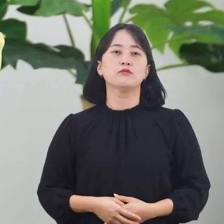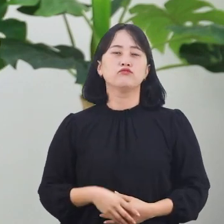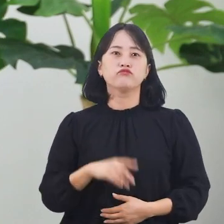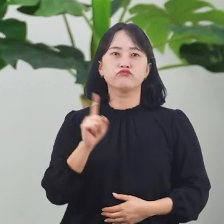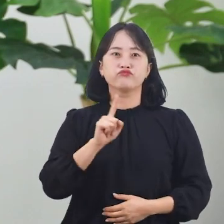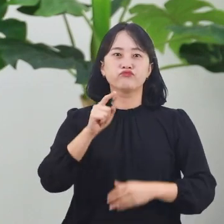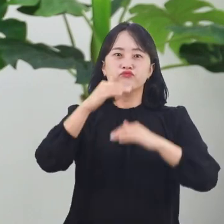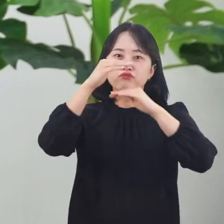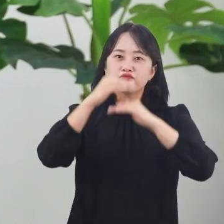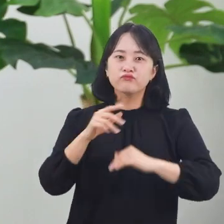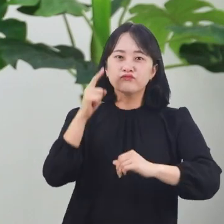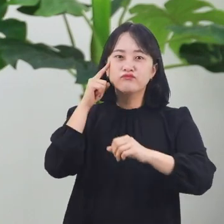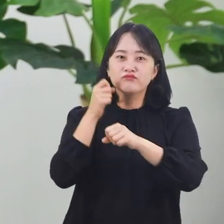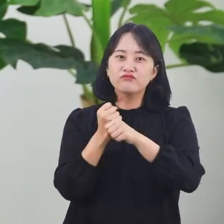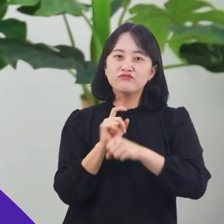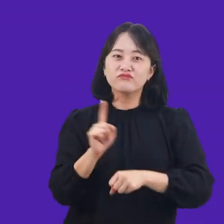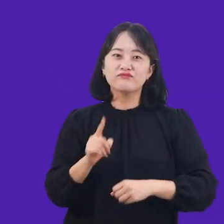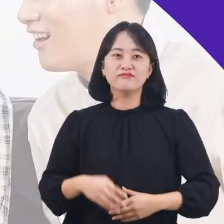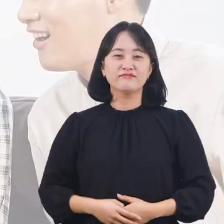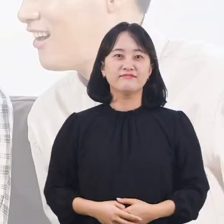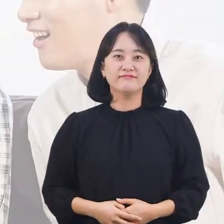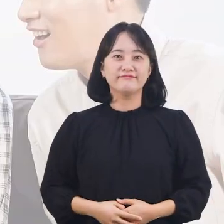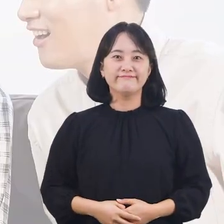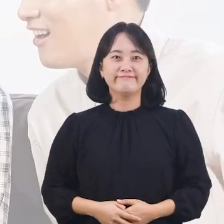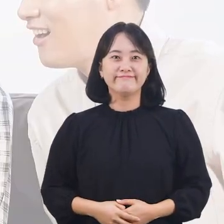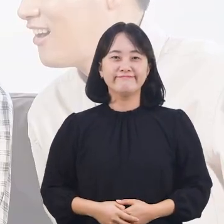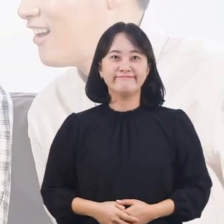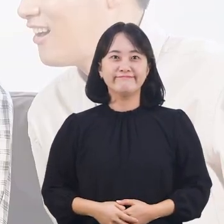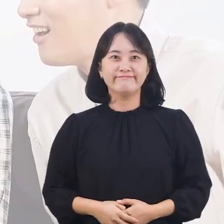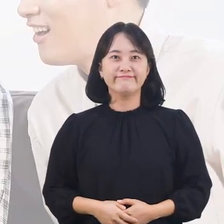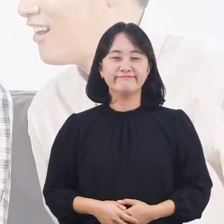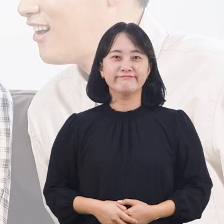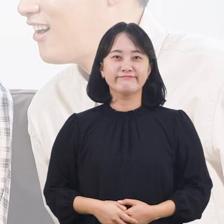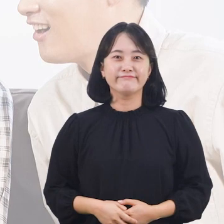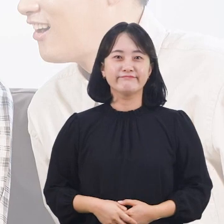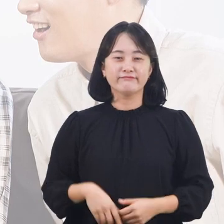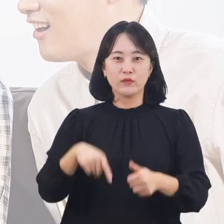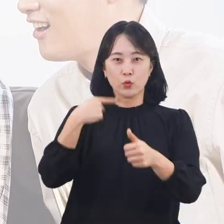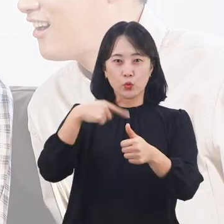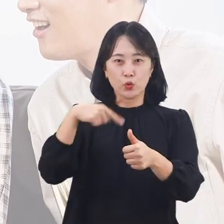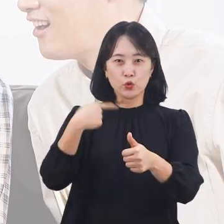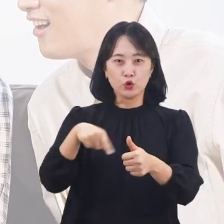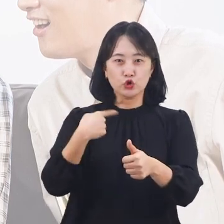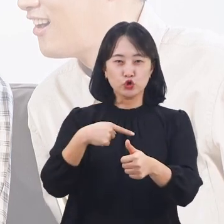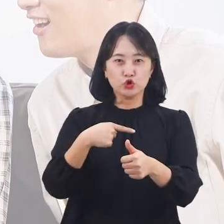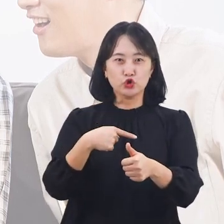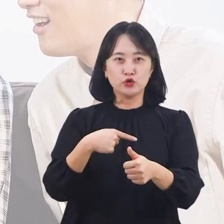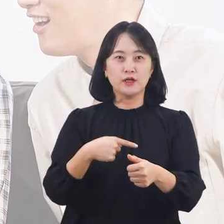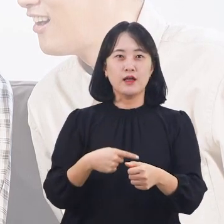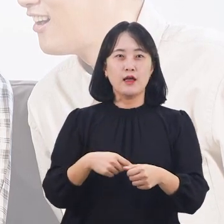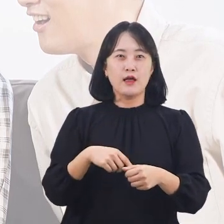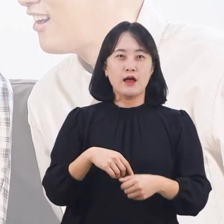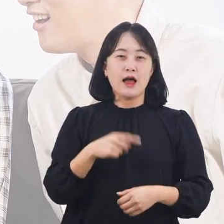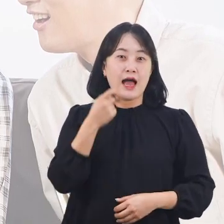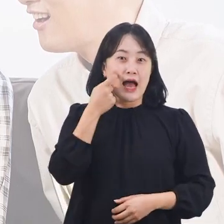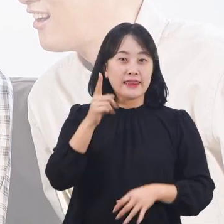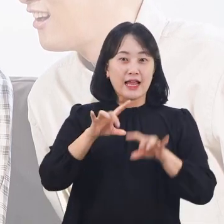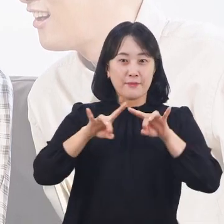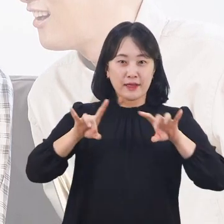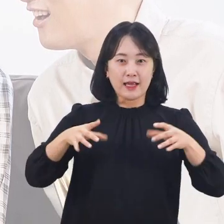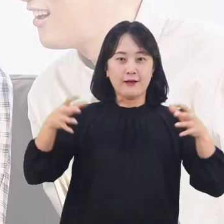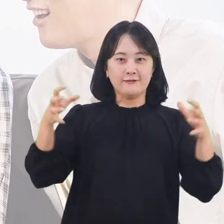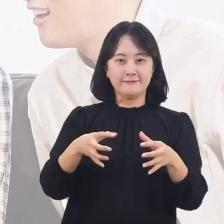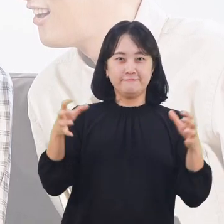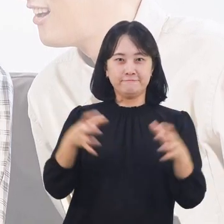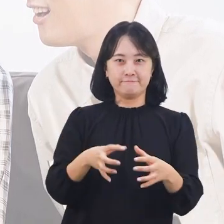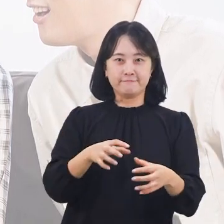어떤 연구나 활동을 하고 계신가요? 세계시민교육 관련 역량을 키우기 위해 매월 선생님들이 모여